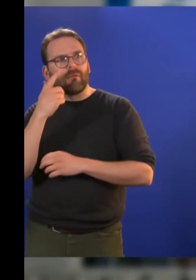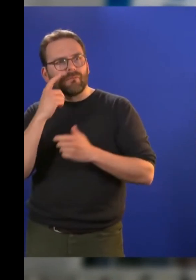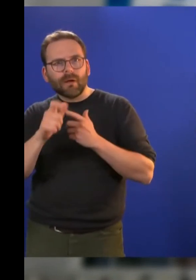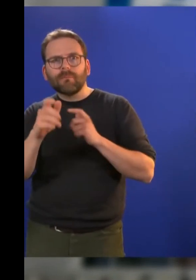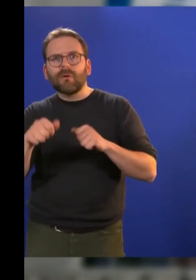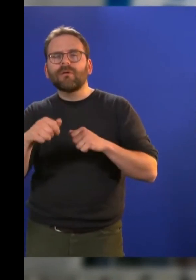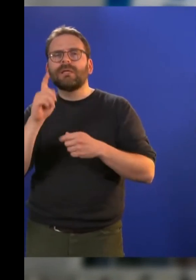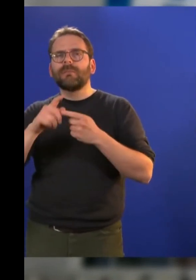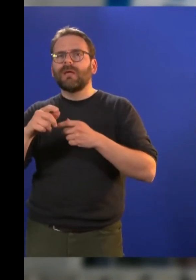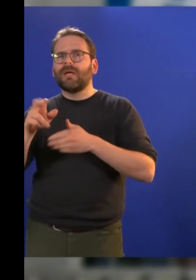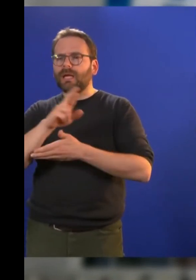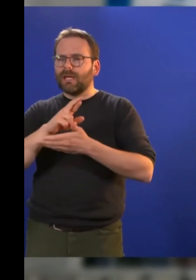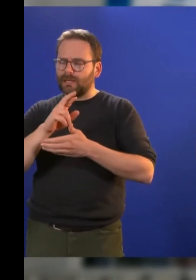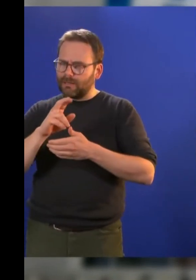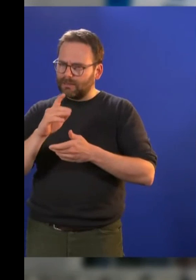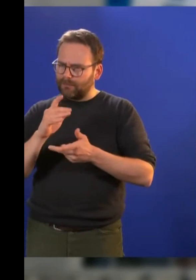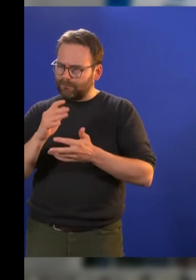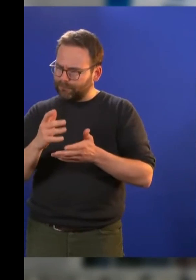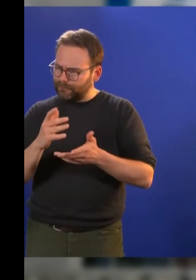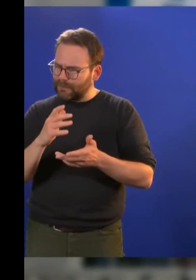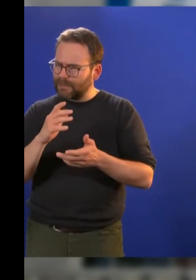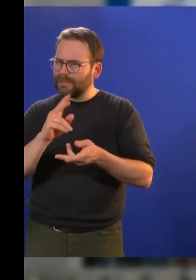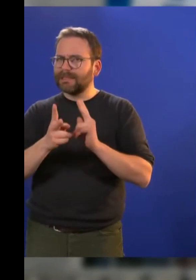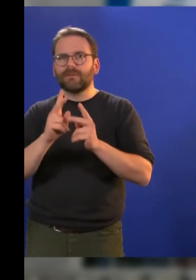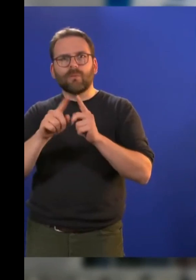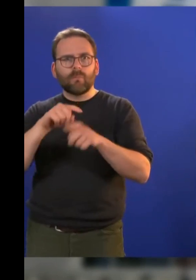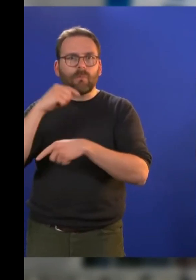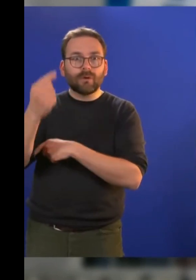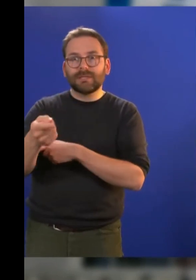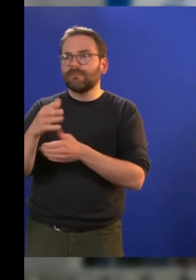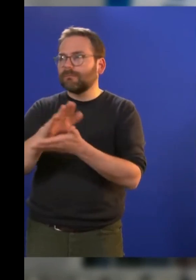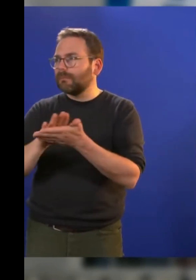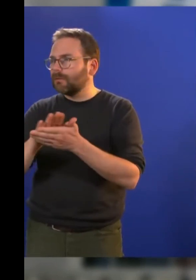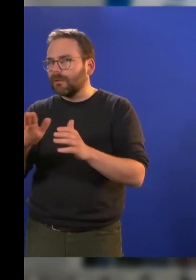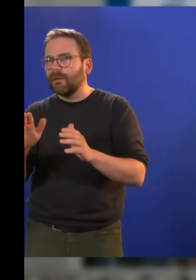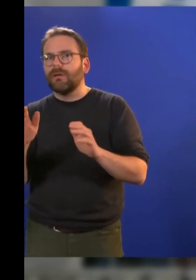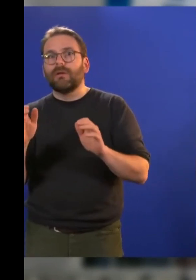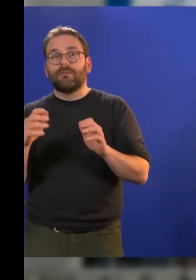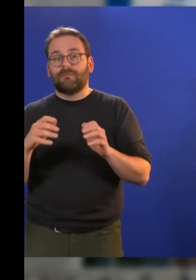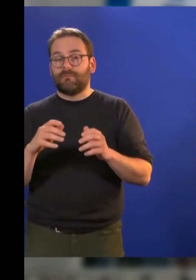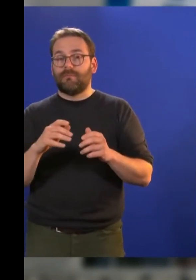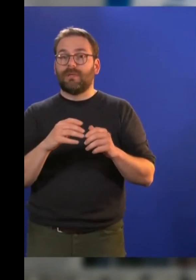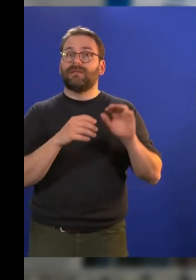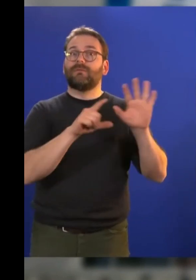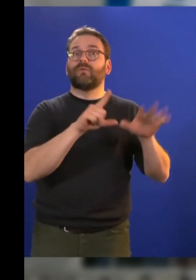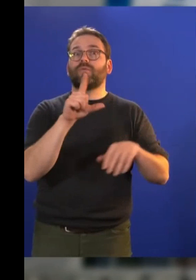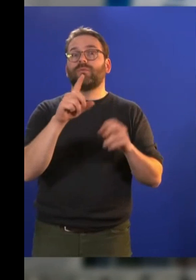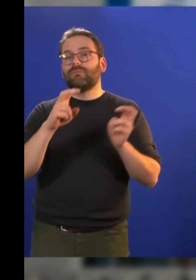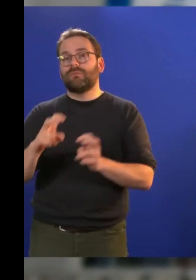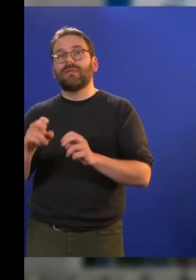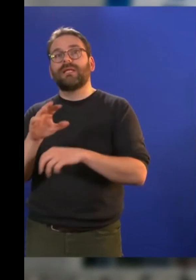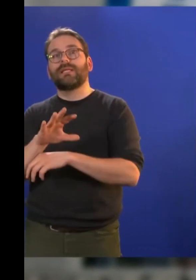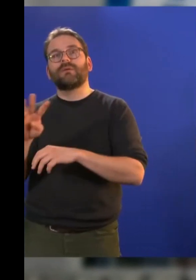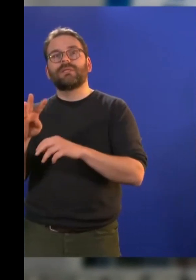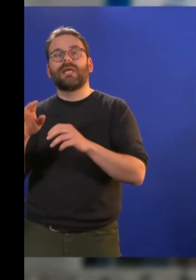région prochaine, la saison prochaine, excusez-moi, nous passons de 72 à 54